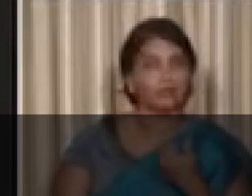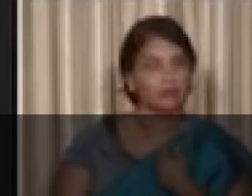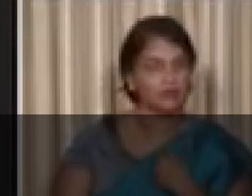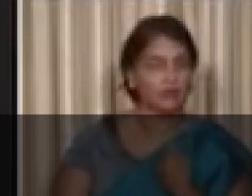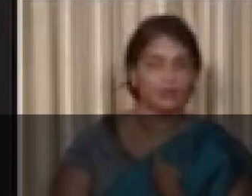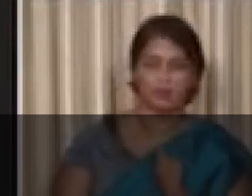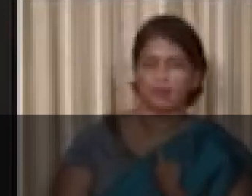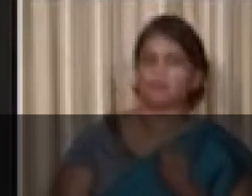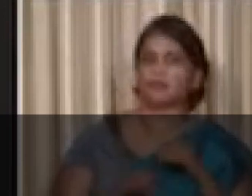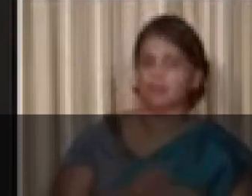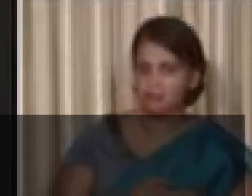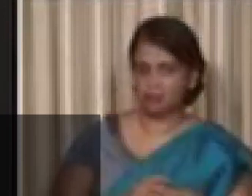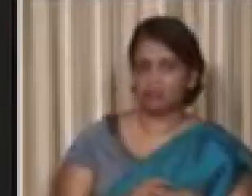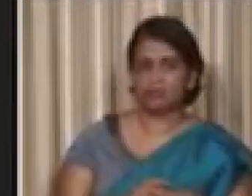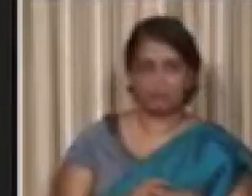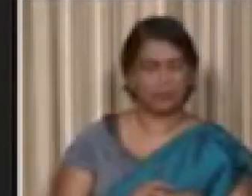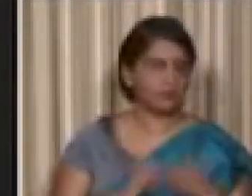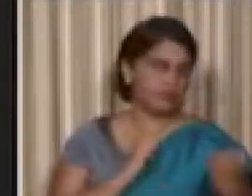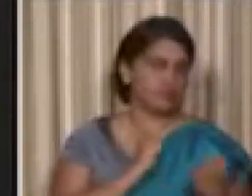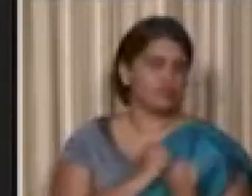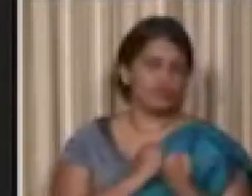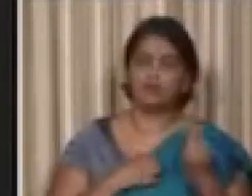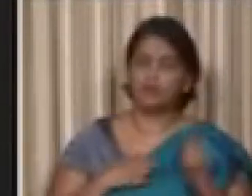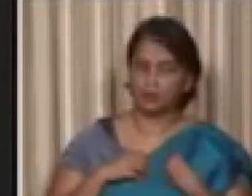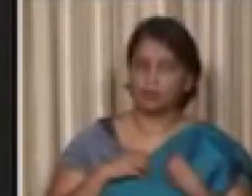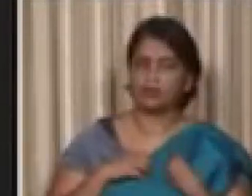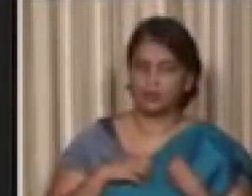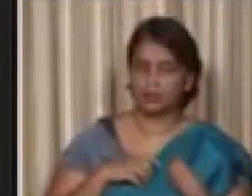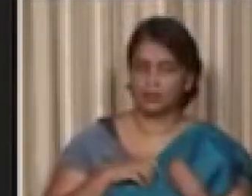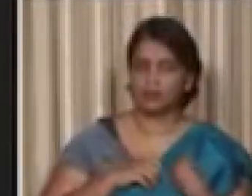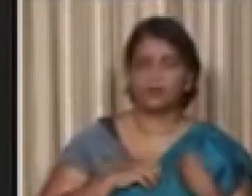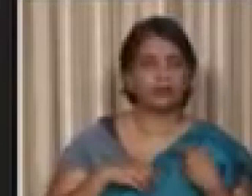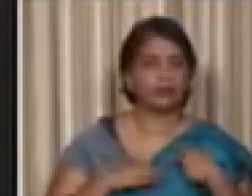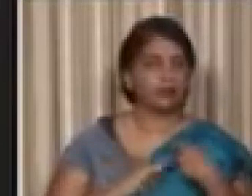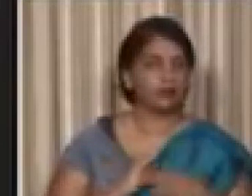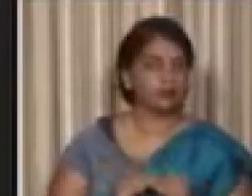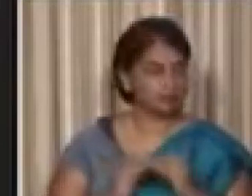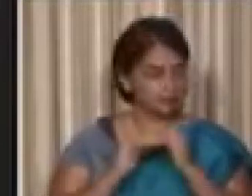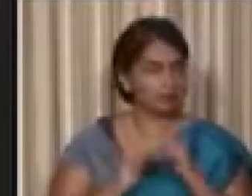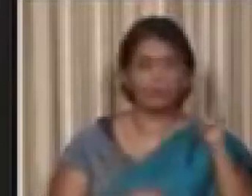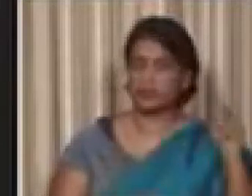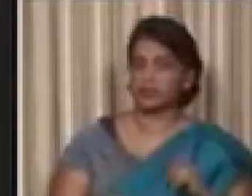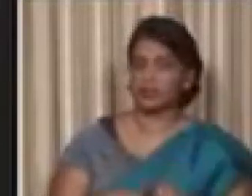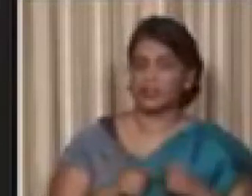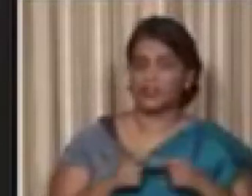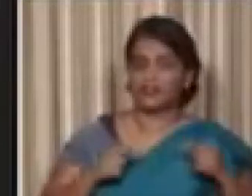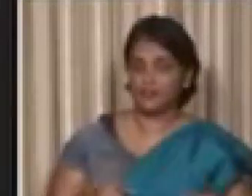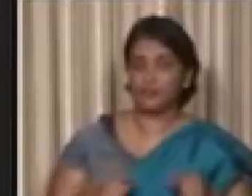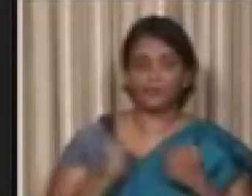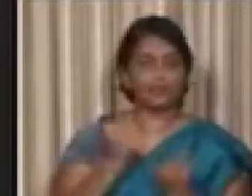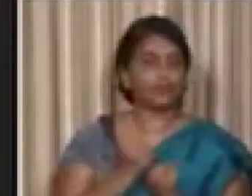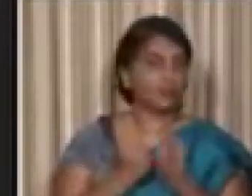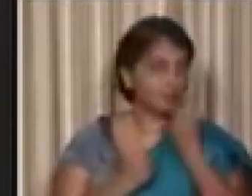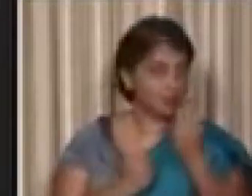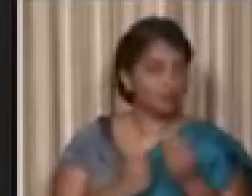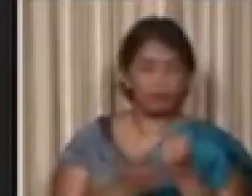තනියෙන් ආපු පුද්ගලයෙක් මට සහයෝගය ලබා දෙන්න කවුරුත් කියලා. මේ රට ගොඩ ගන්න. හැබැයි ඒ වෙලාවේ විපක්ෂයේ විදියට සහයෝගය ලබා දුන්නා